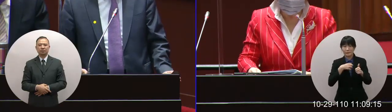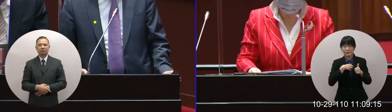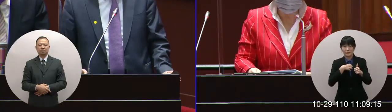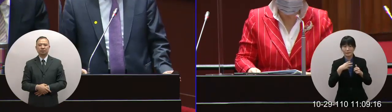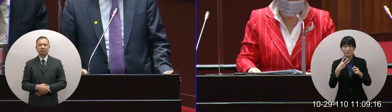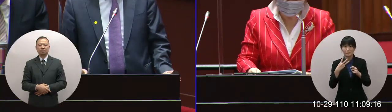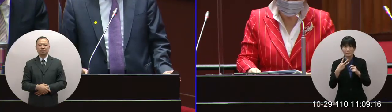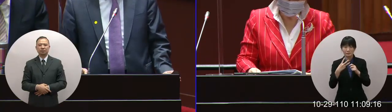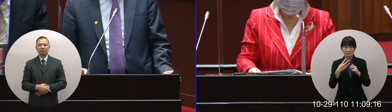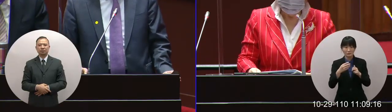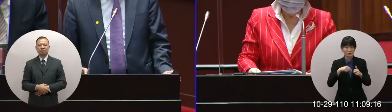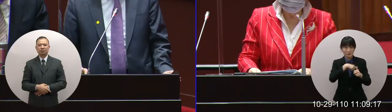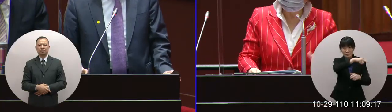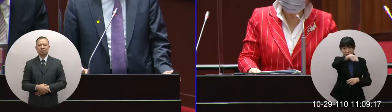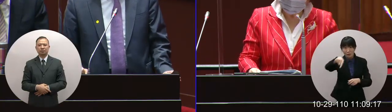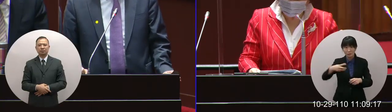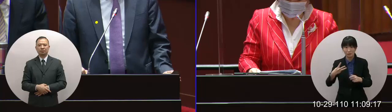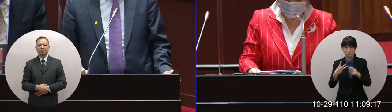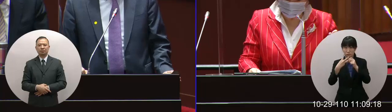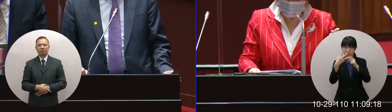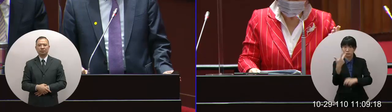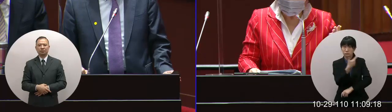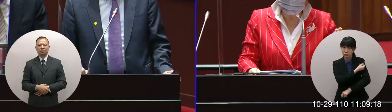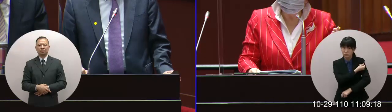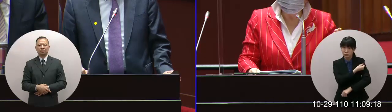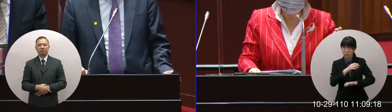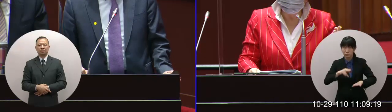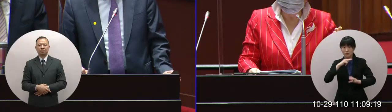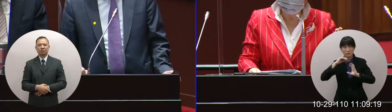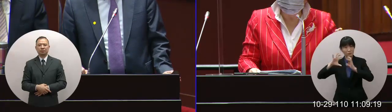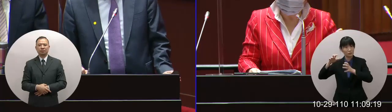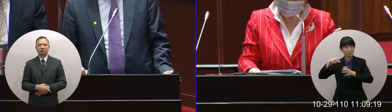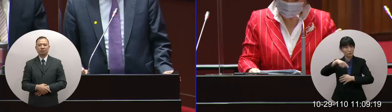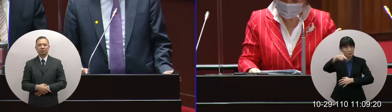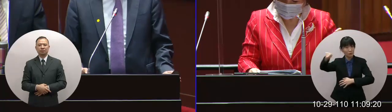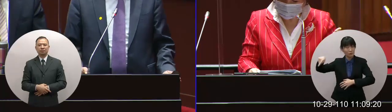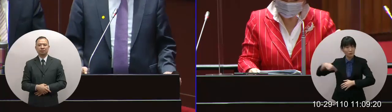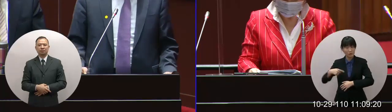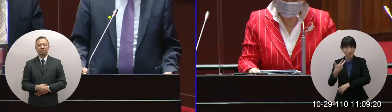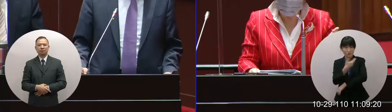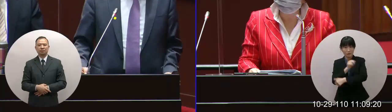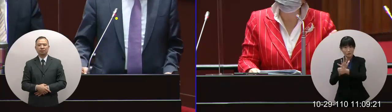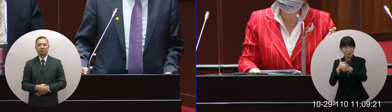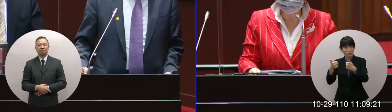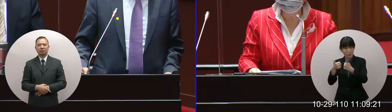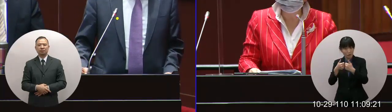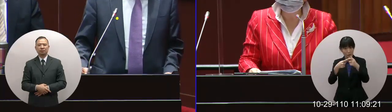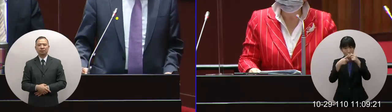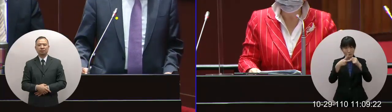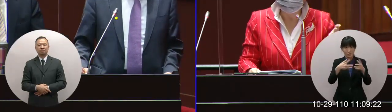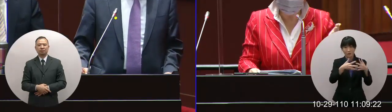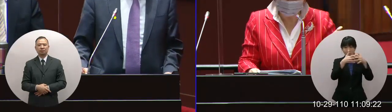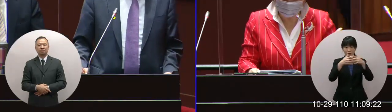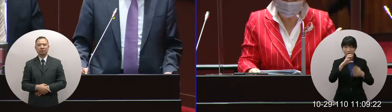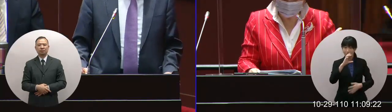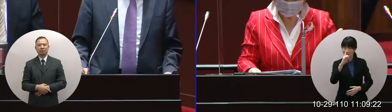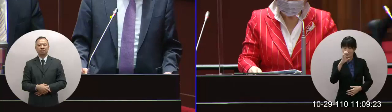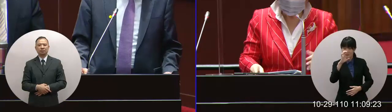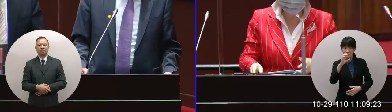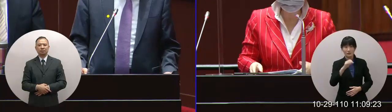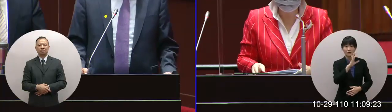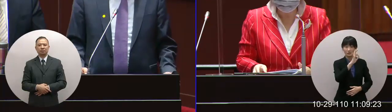加强剂的问题了。目前英国疫苗的接种委员会呢，还有美国的 CDC。